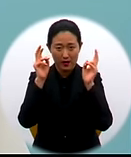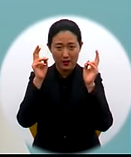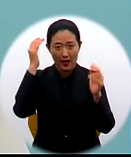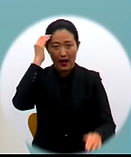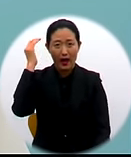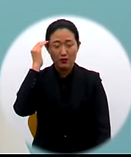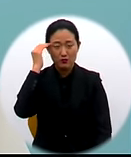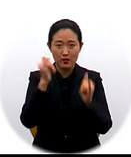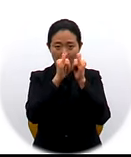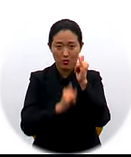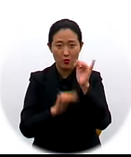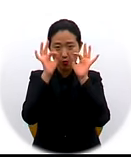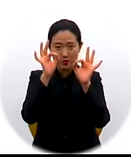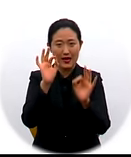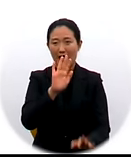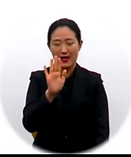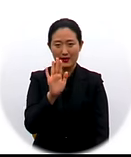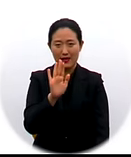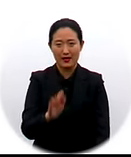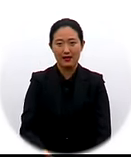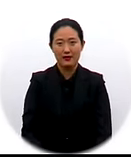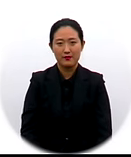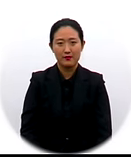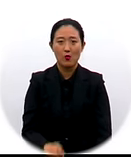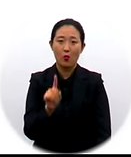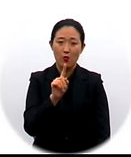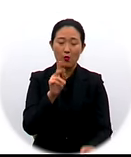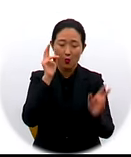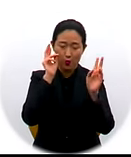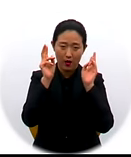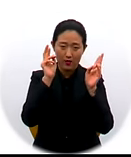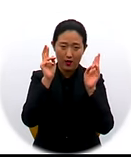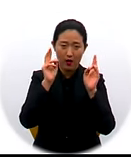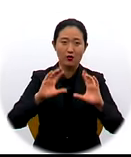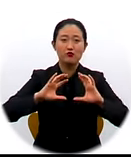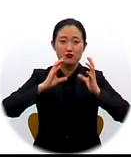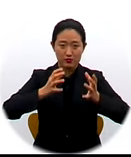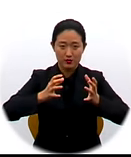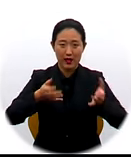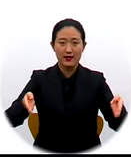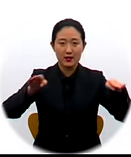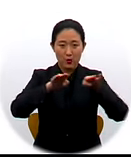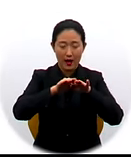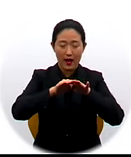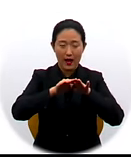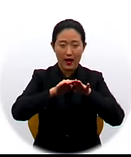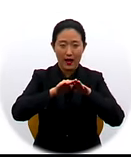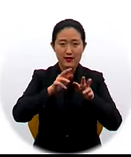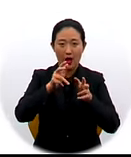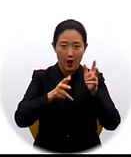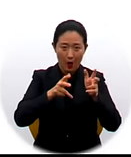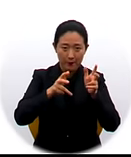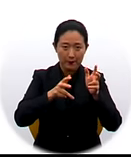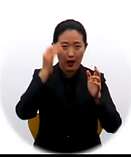보지 않습니다. 다른 직무는 봐요. 그리고 한동안 많은 대기업들이 선호했던 한국사 시험, 한국사 에세이 이런